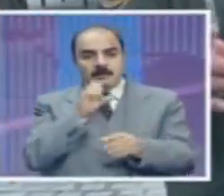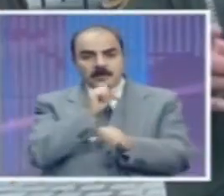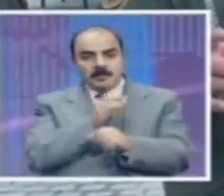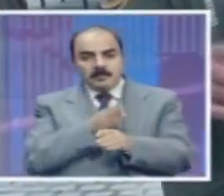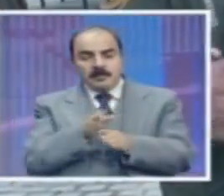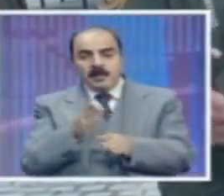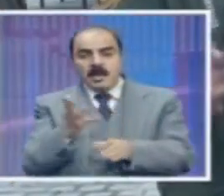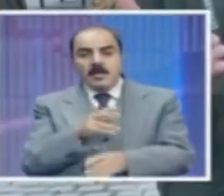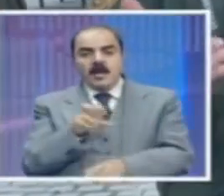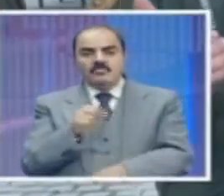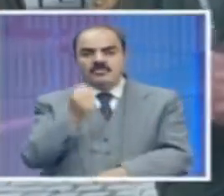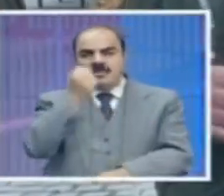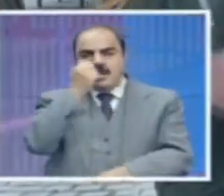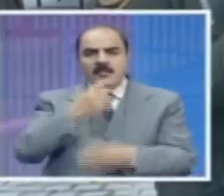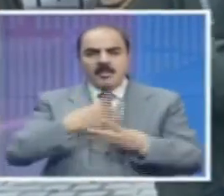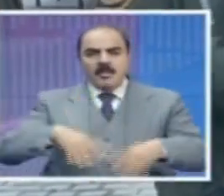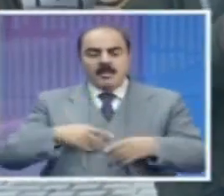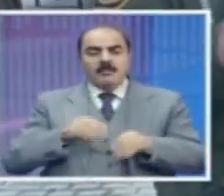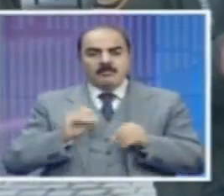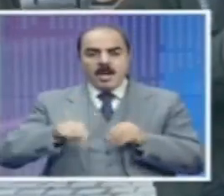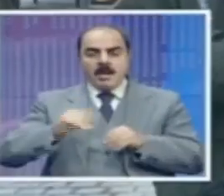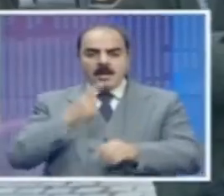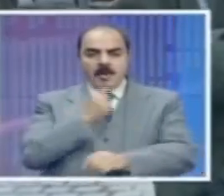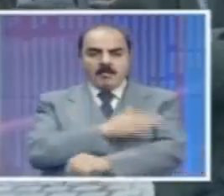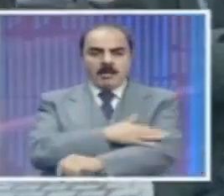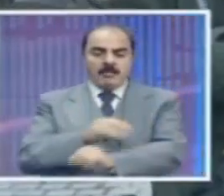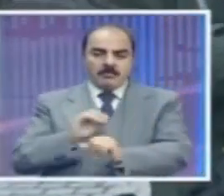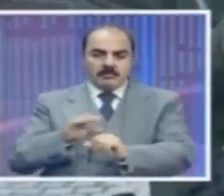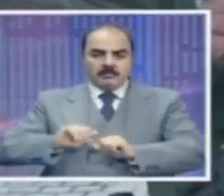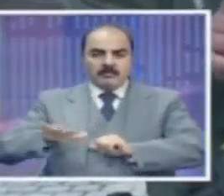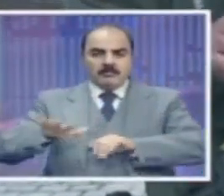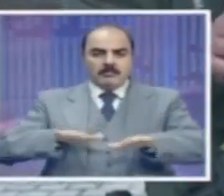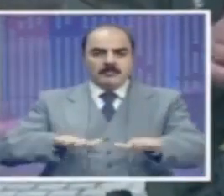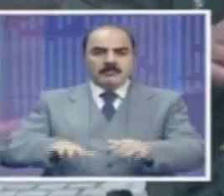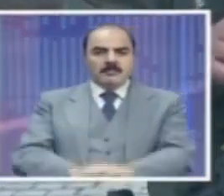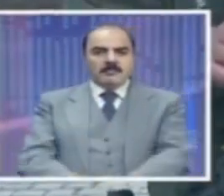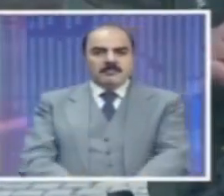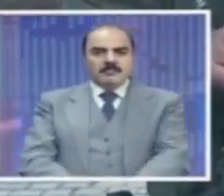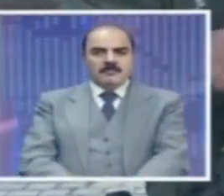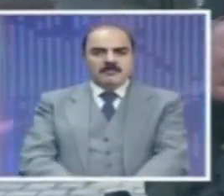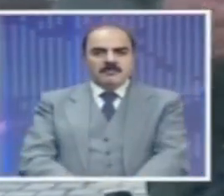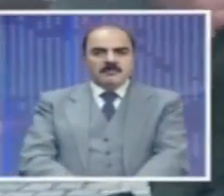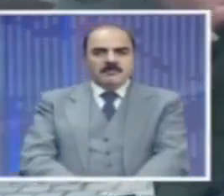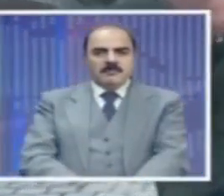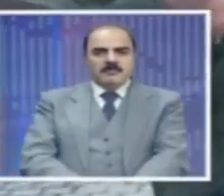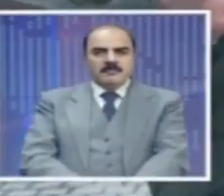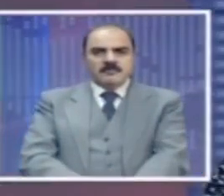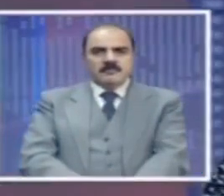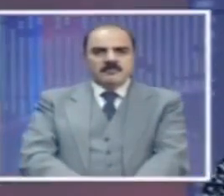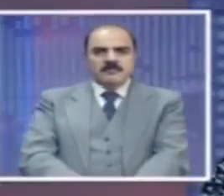السرية مدعومين بنحو 25 ألف جندي من الحرس الوطني.